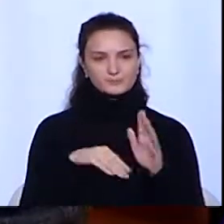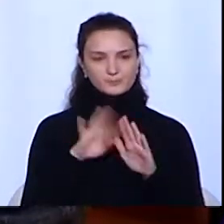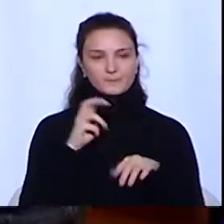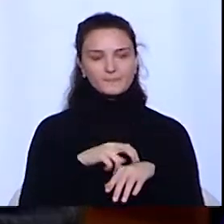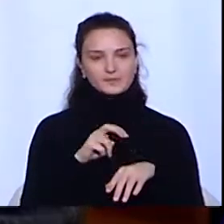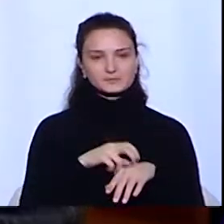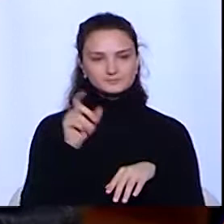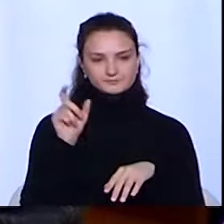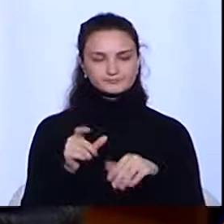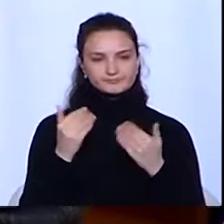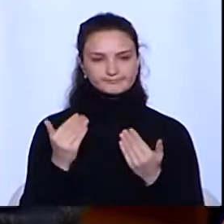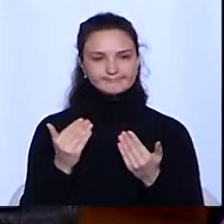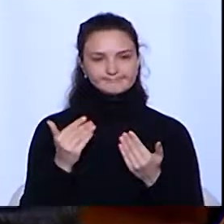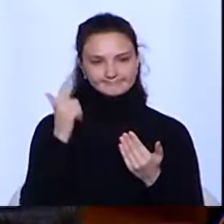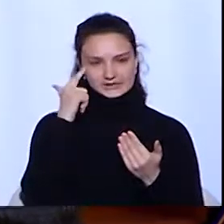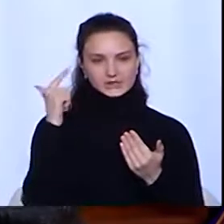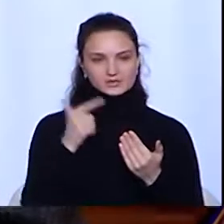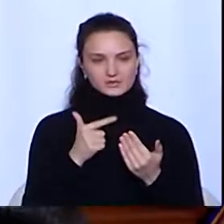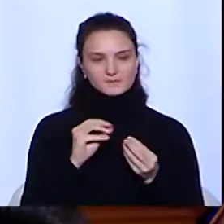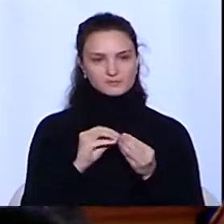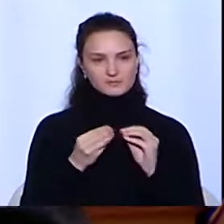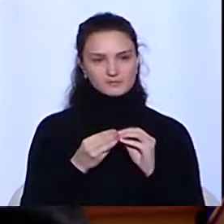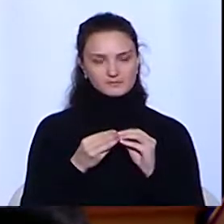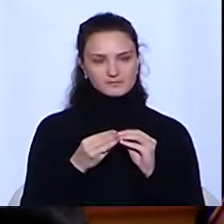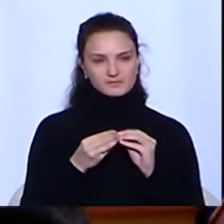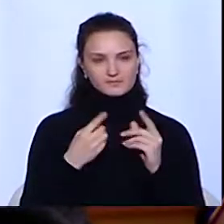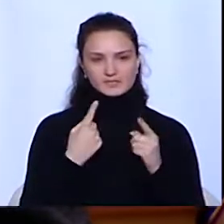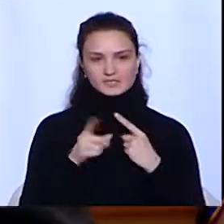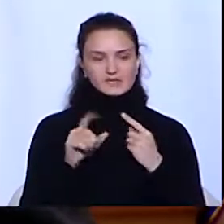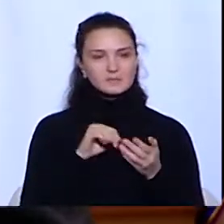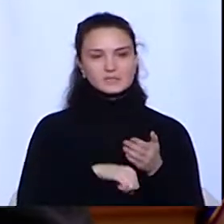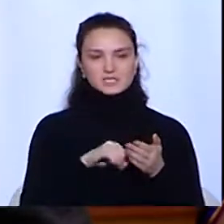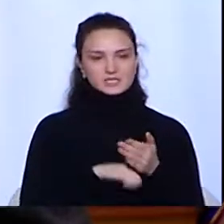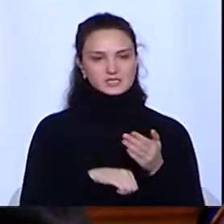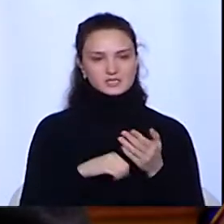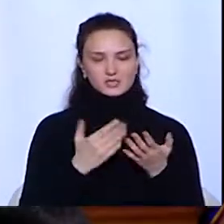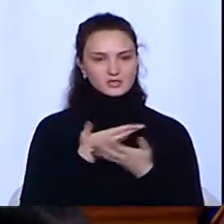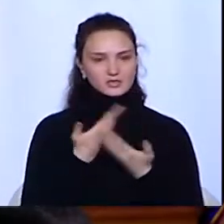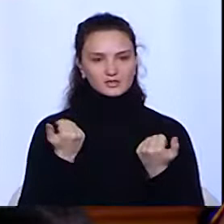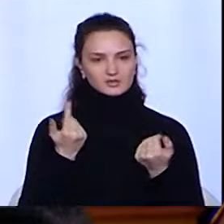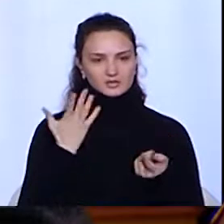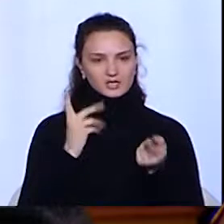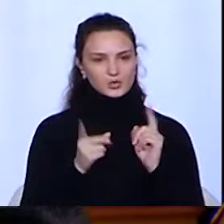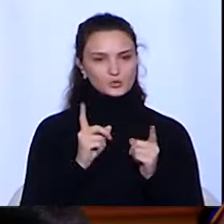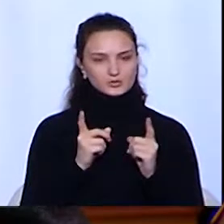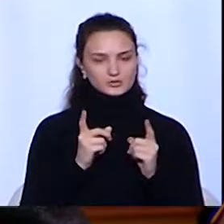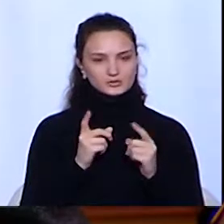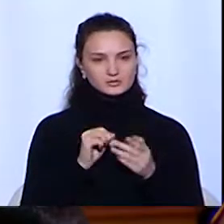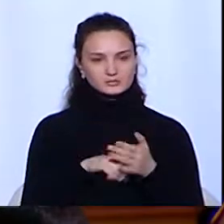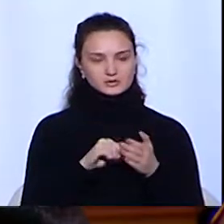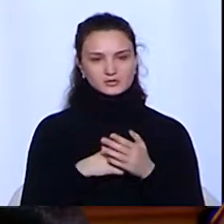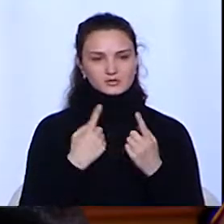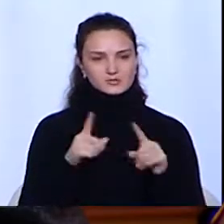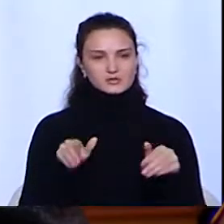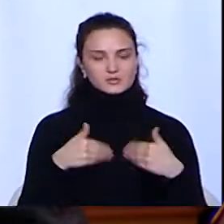ექიმის განათლების ალბათ პრობლემაა, იმიტომ რომ სხვა საფუძველი არანერი რეალური საფუძველი